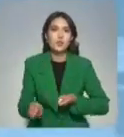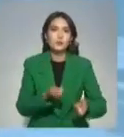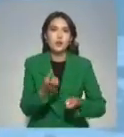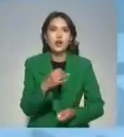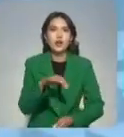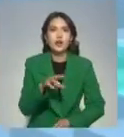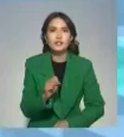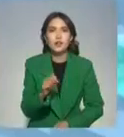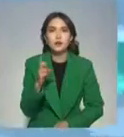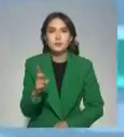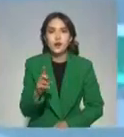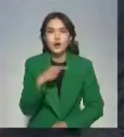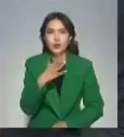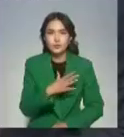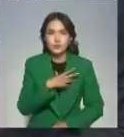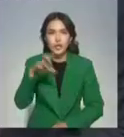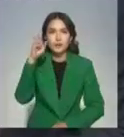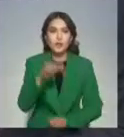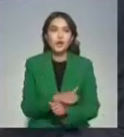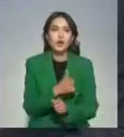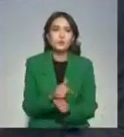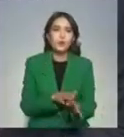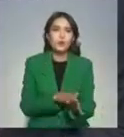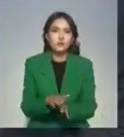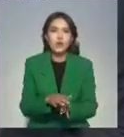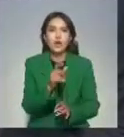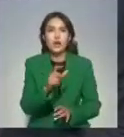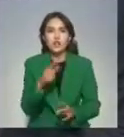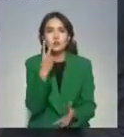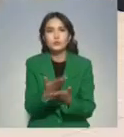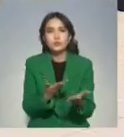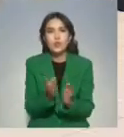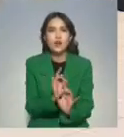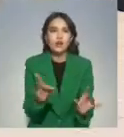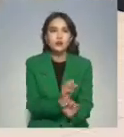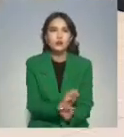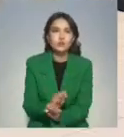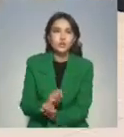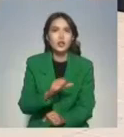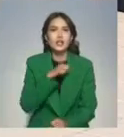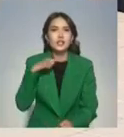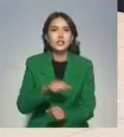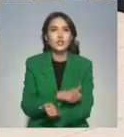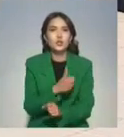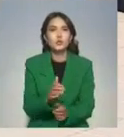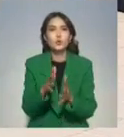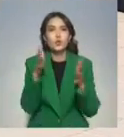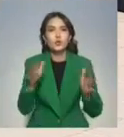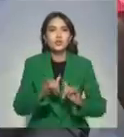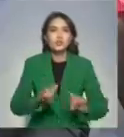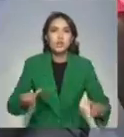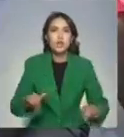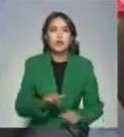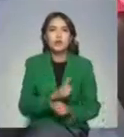Аида Балаева осылай деді. Мемлекет басшысының толық адам тұжырымдамасы туралы айтқанына тоқталып, ең алдымен үлкендердің дамуына